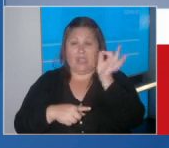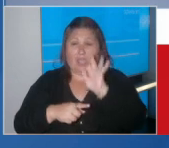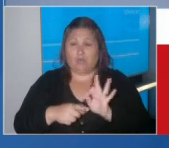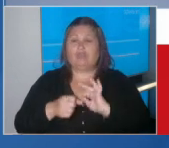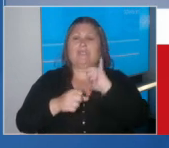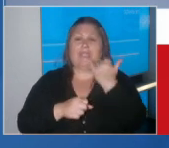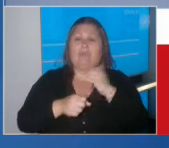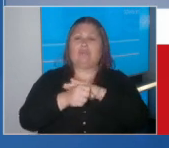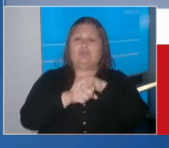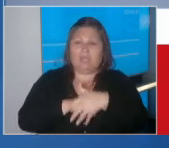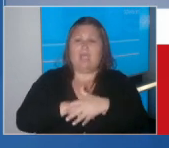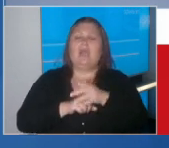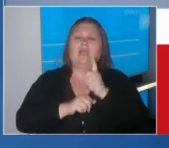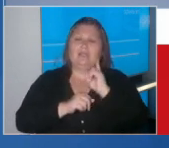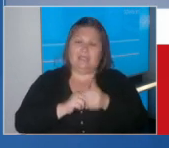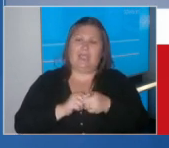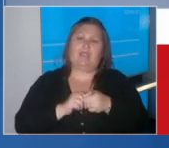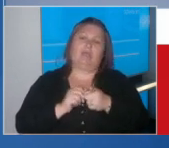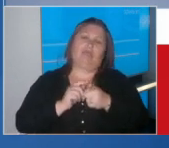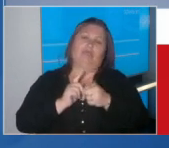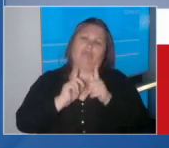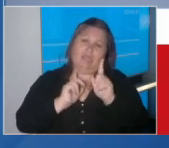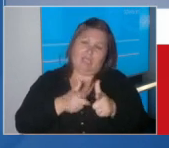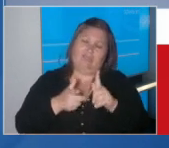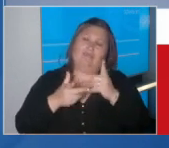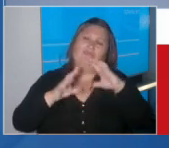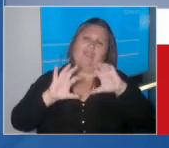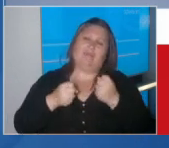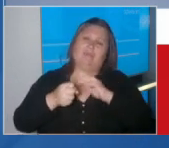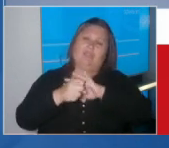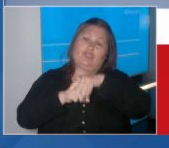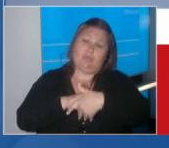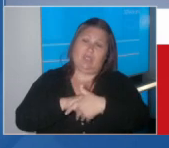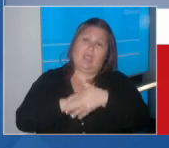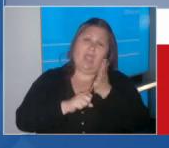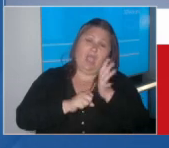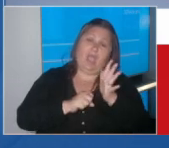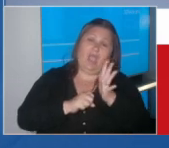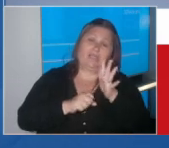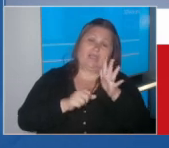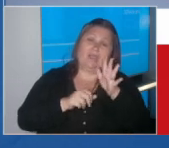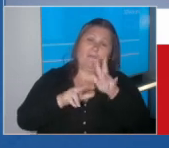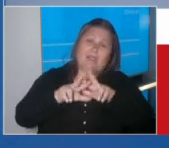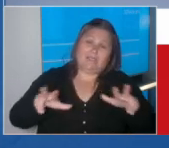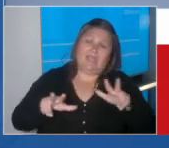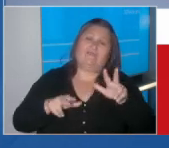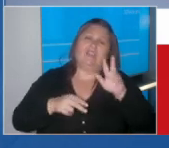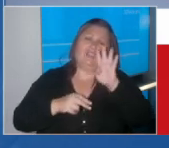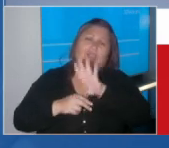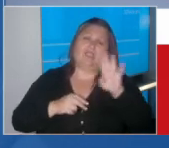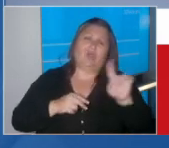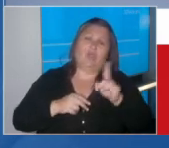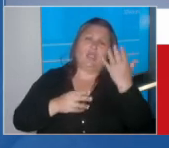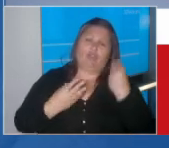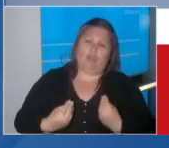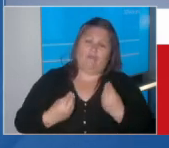משפיע, צריך להילחם, ואם זה משפיע עליהם רע, אז מצבו של נתניהו לא יהיה טוב, כי הוא צריך רק את ה-61, וזה